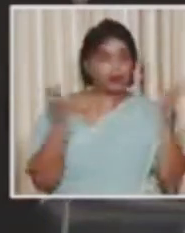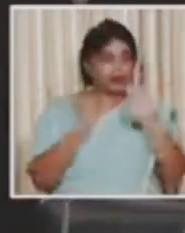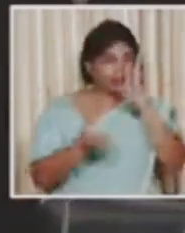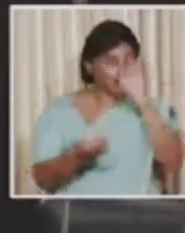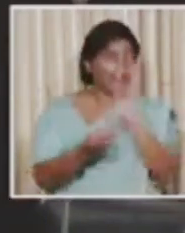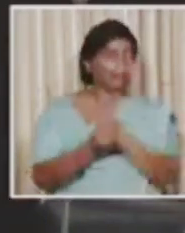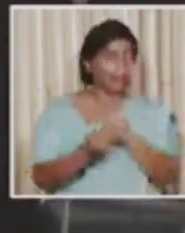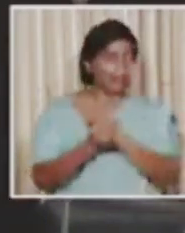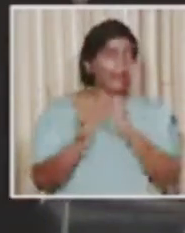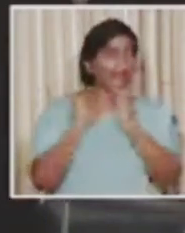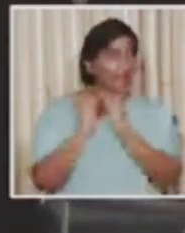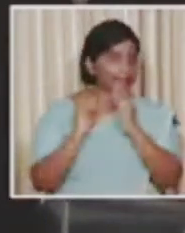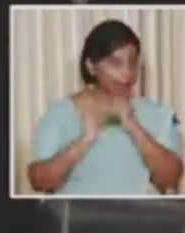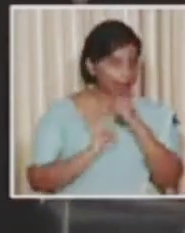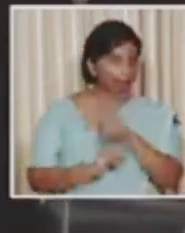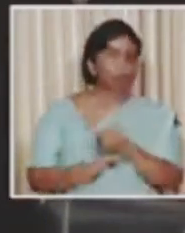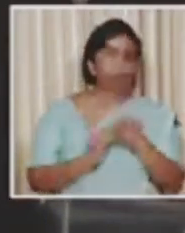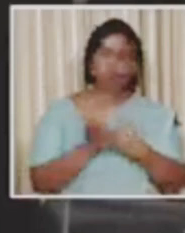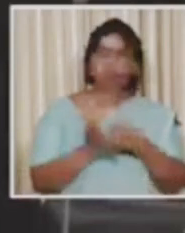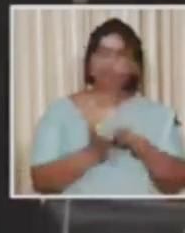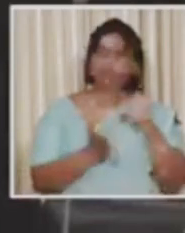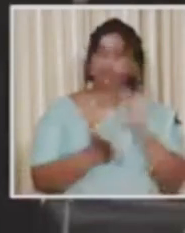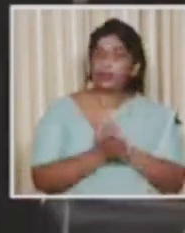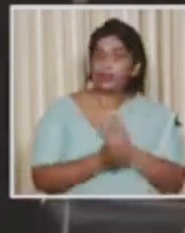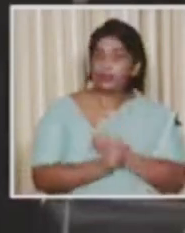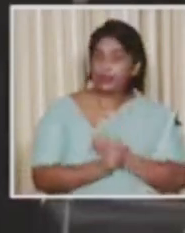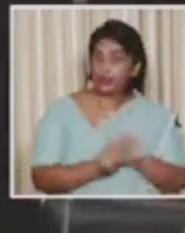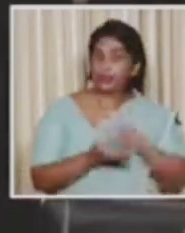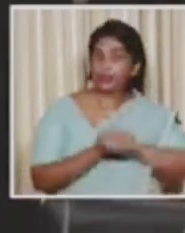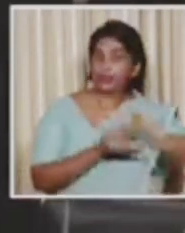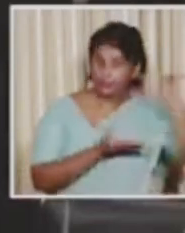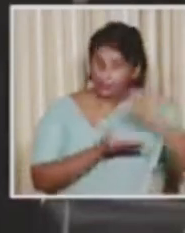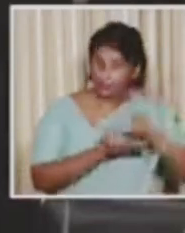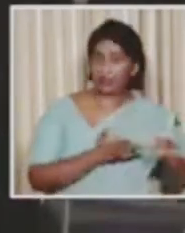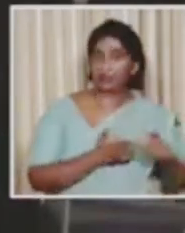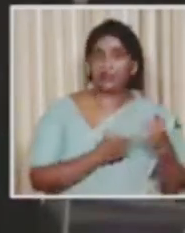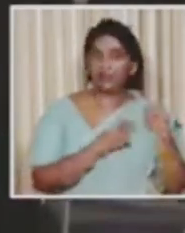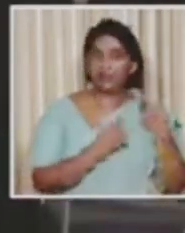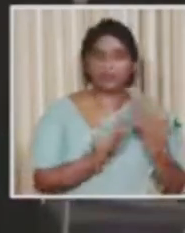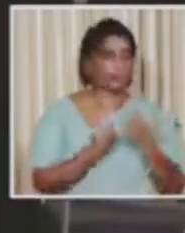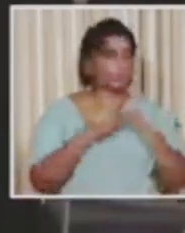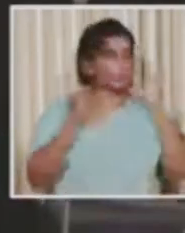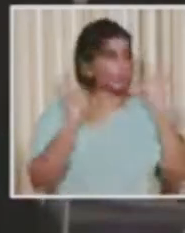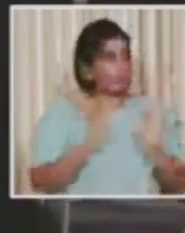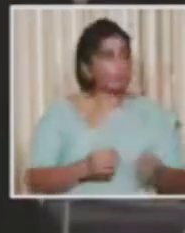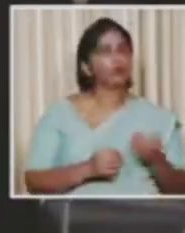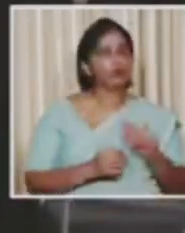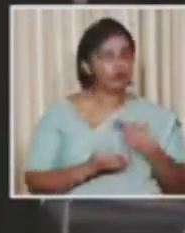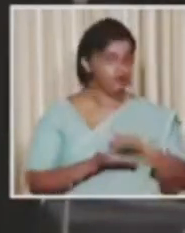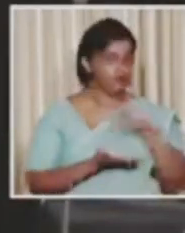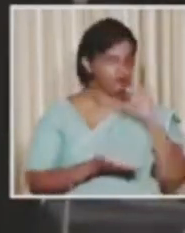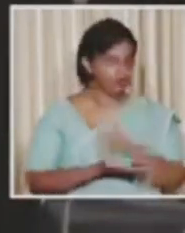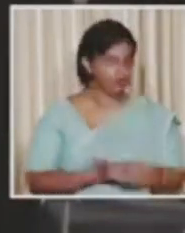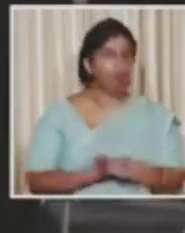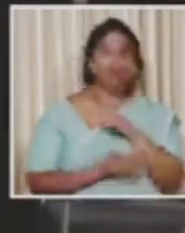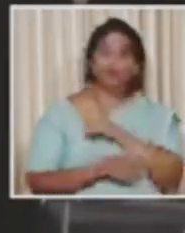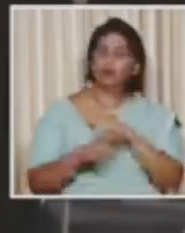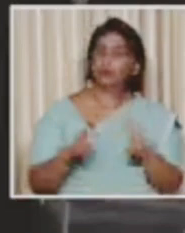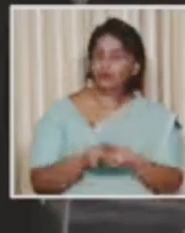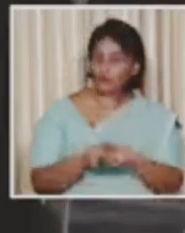අපේ සුරක්ෂා නිවාස වලට ලියාපදිංචි නොවී විදේශගත වෙන අය බාර නොගැනීමටත් අපි තීරණය කරලා තියෙනවා. ඒ